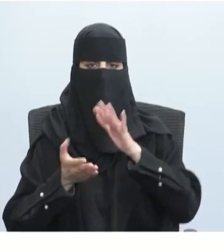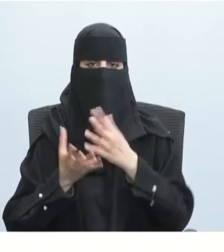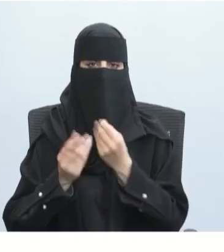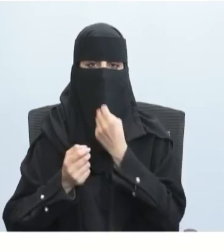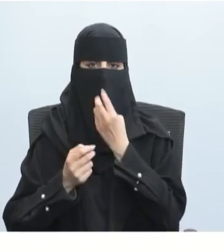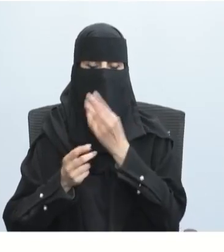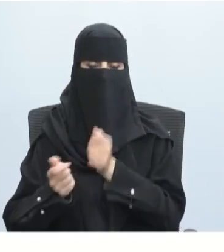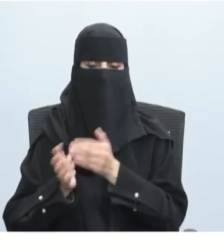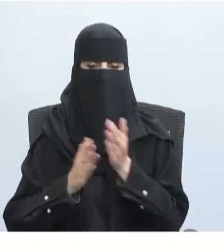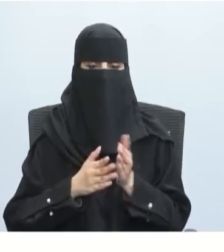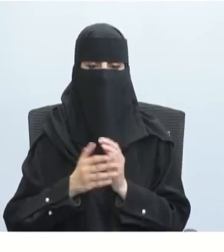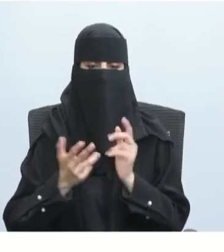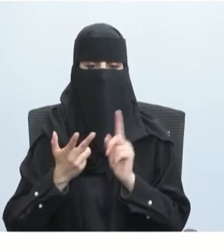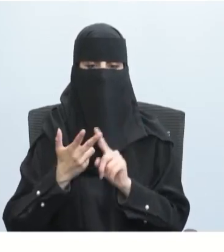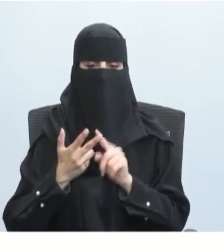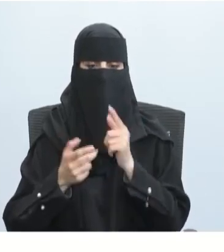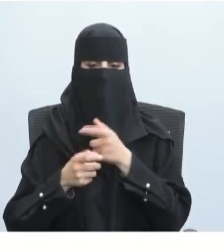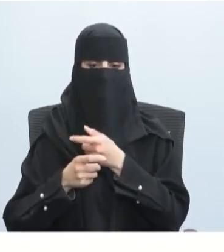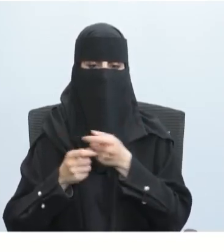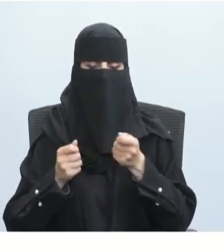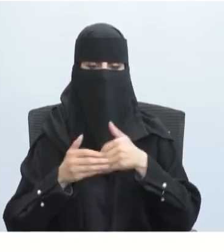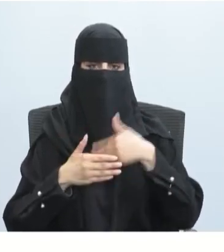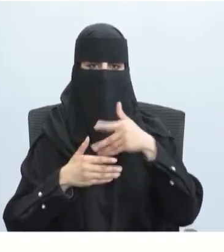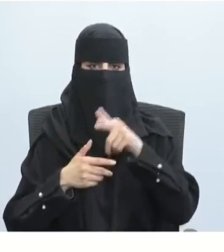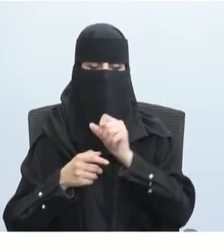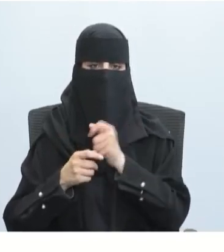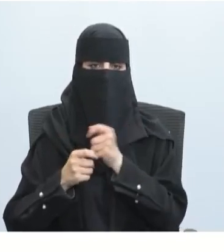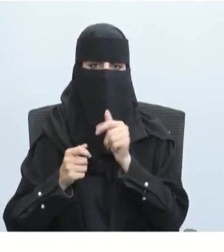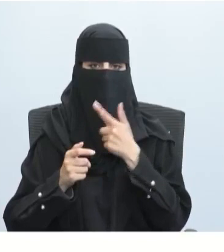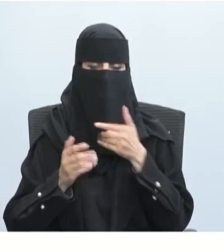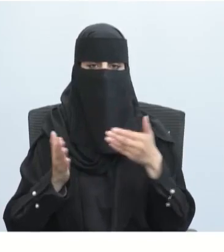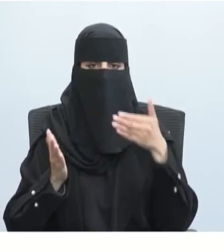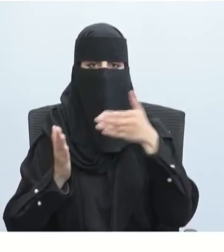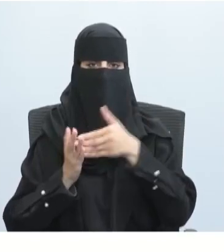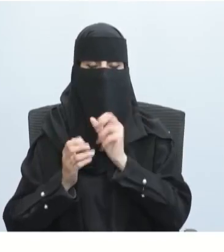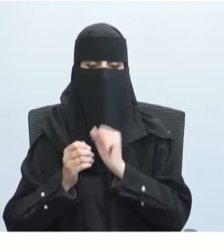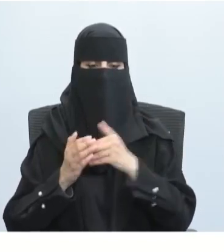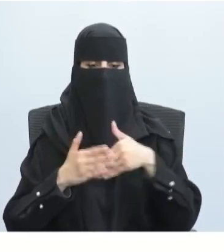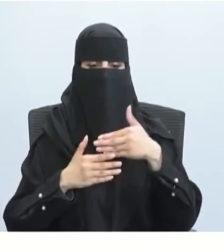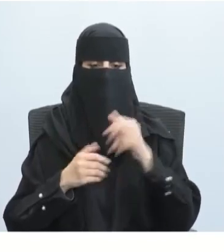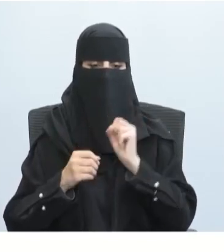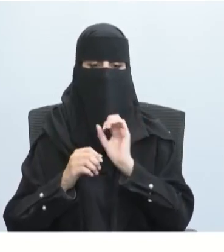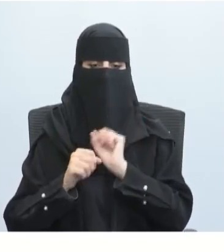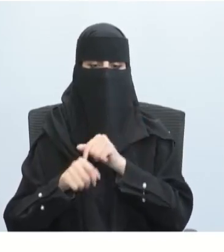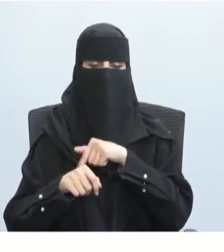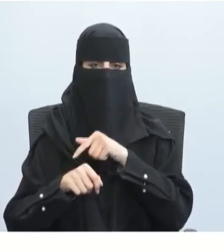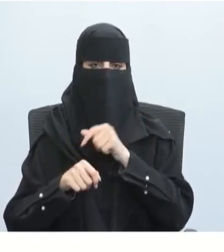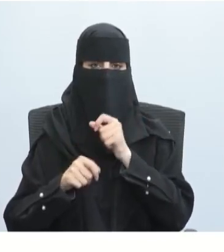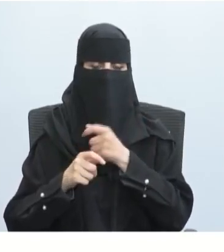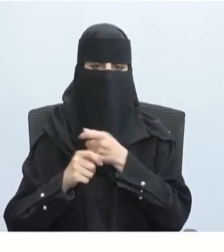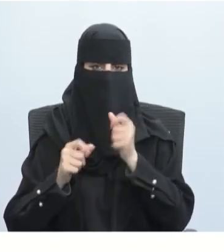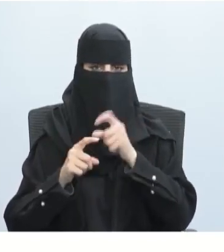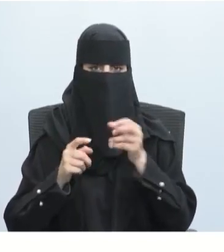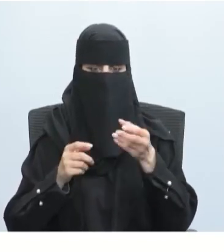ستؤول اليه مدخرات الحاليه بناء على معدل عائد معين وفتره زمنيه معينه اح